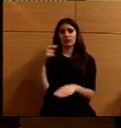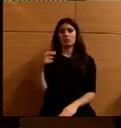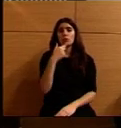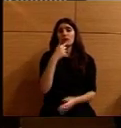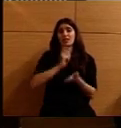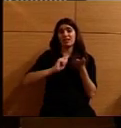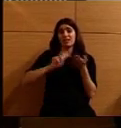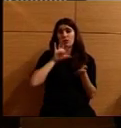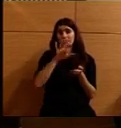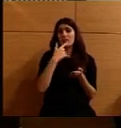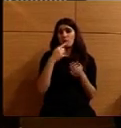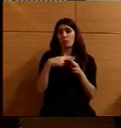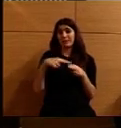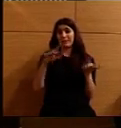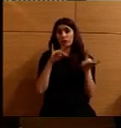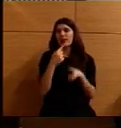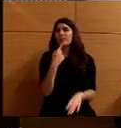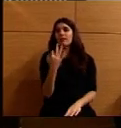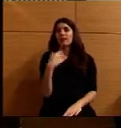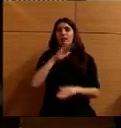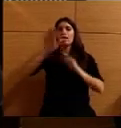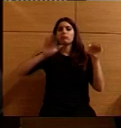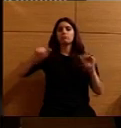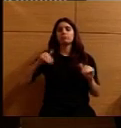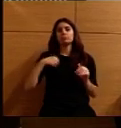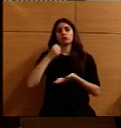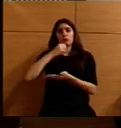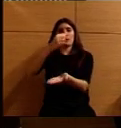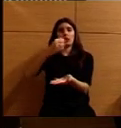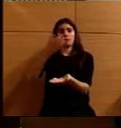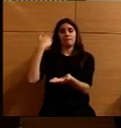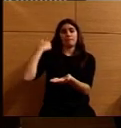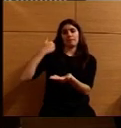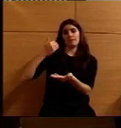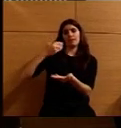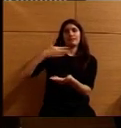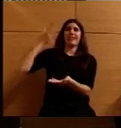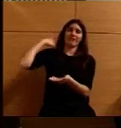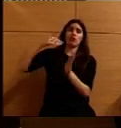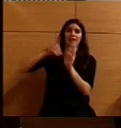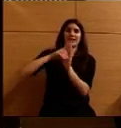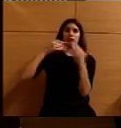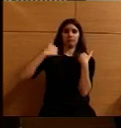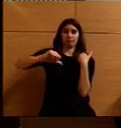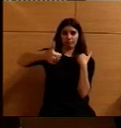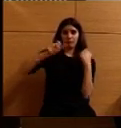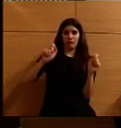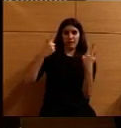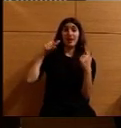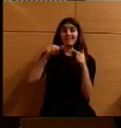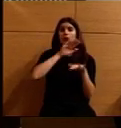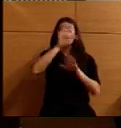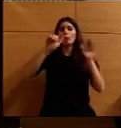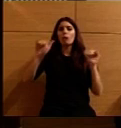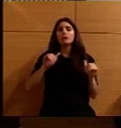de la Secretaria d'Estat de Política Territorial, on s'aprova la convocatòria de les subvencions previstes en aquest anterior Real Decret que acabo de comentar. Aquesta